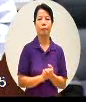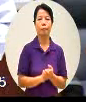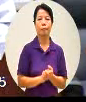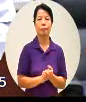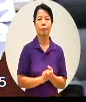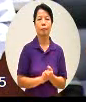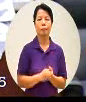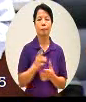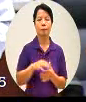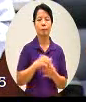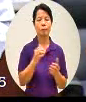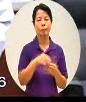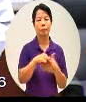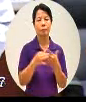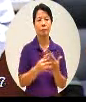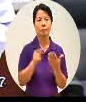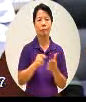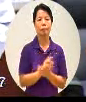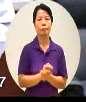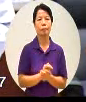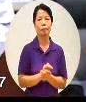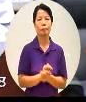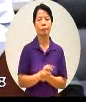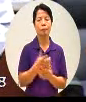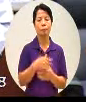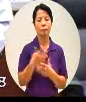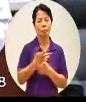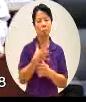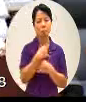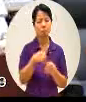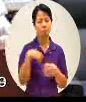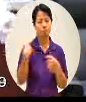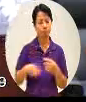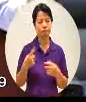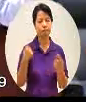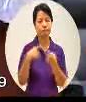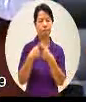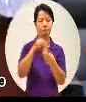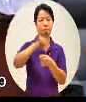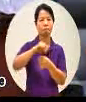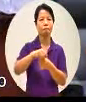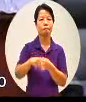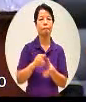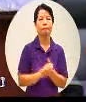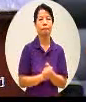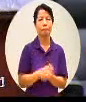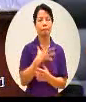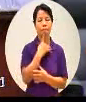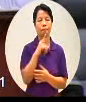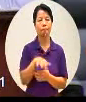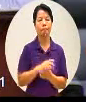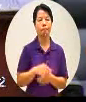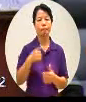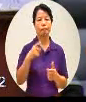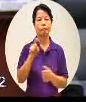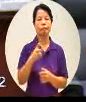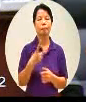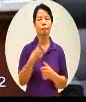怎么说？这个办法又让我们吵一次，哦，真的是很奇怪。十二年国